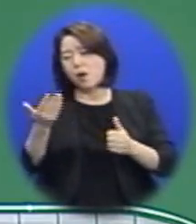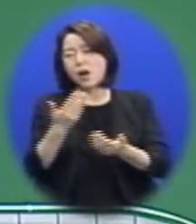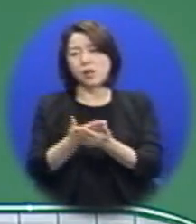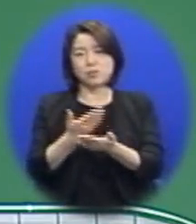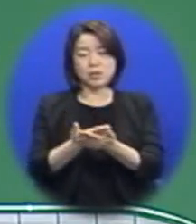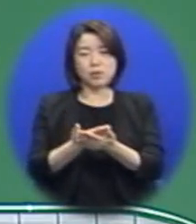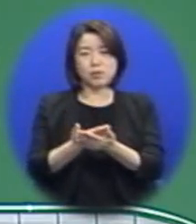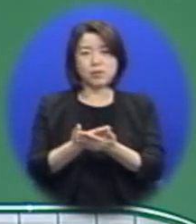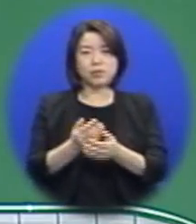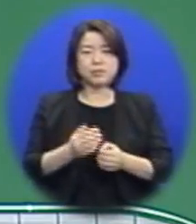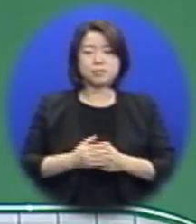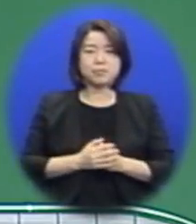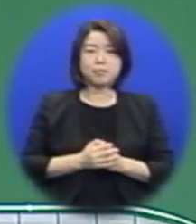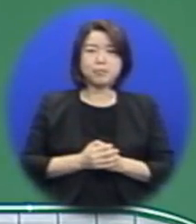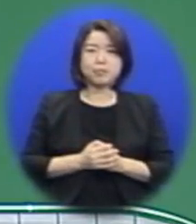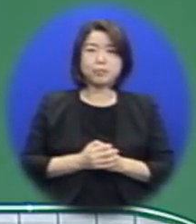해주세요.